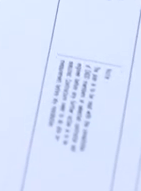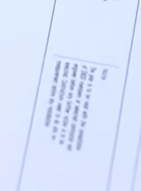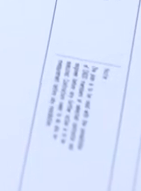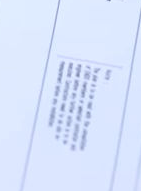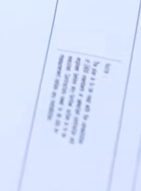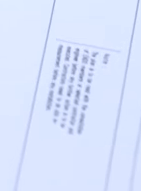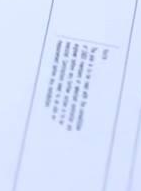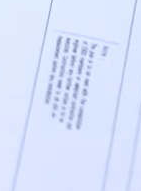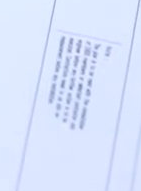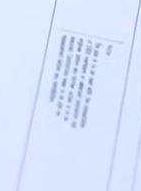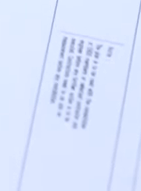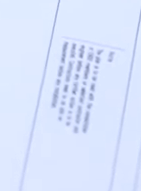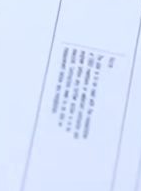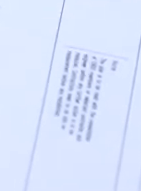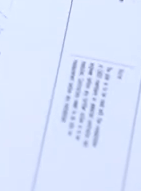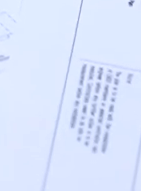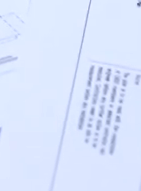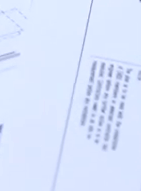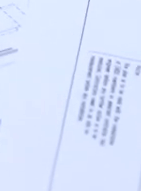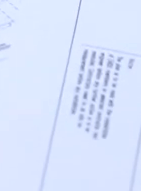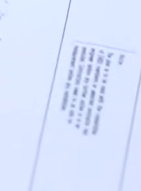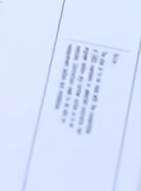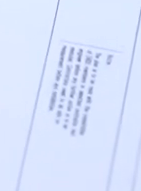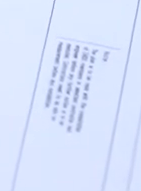hai hai hai hai